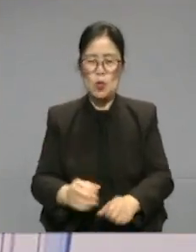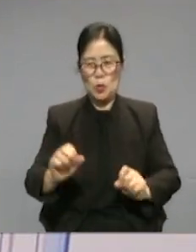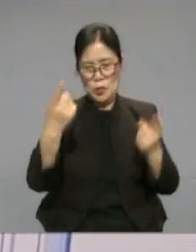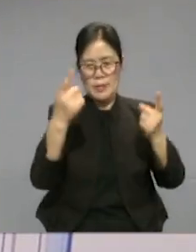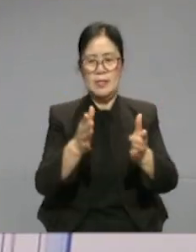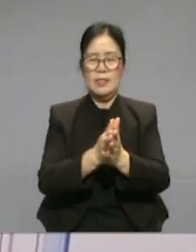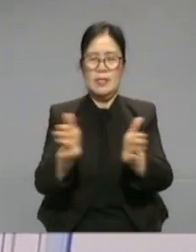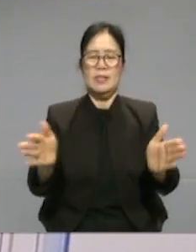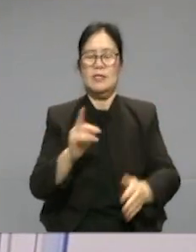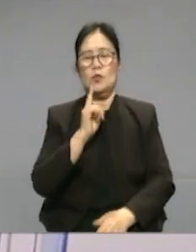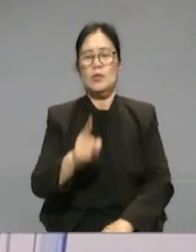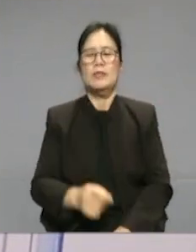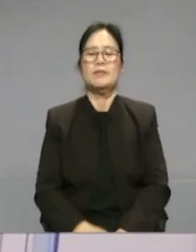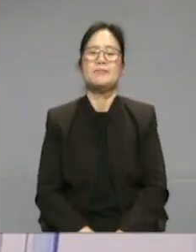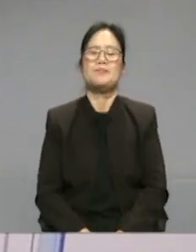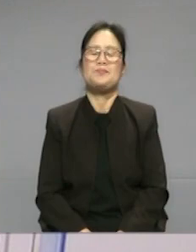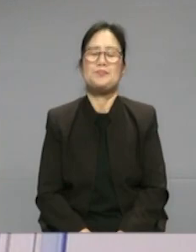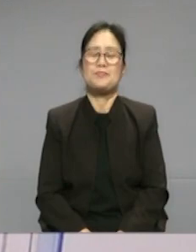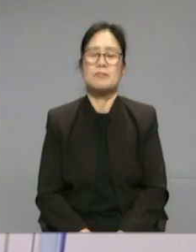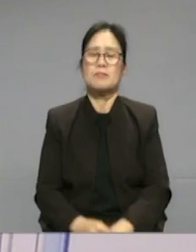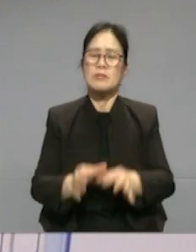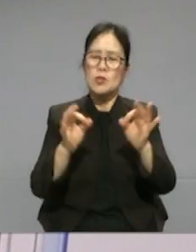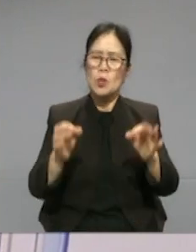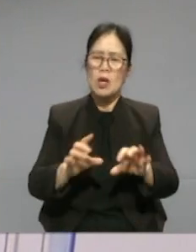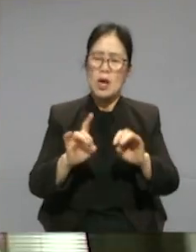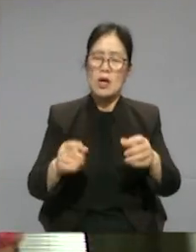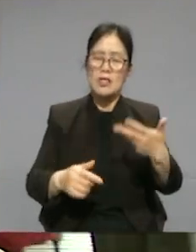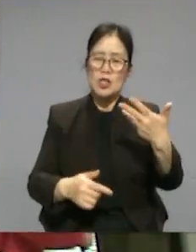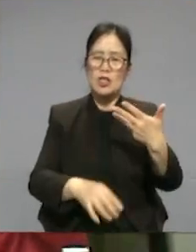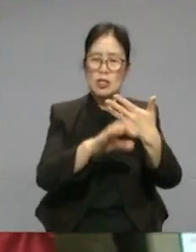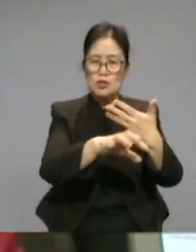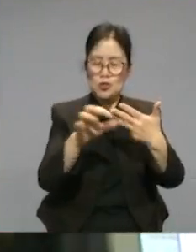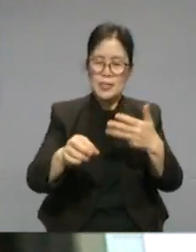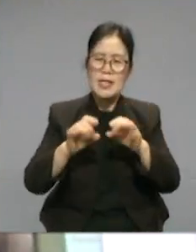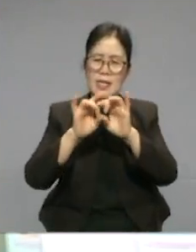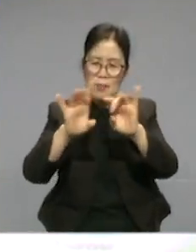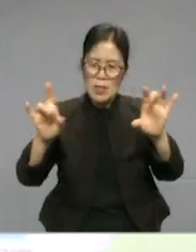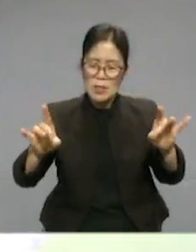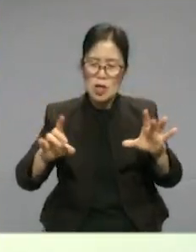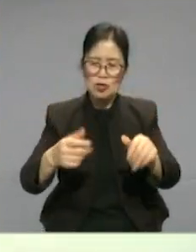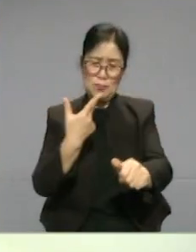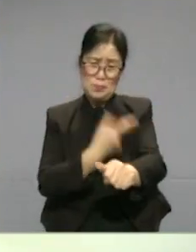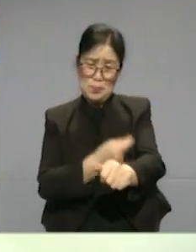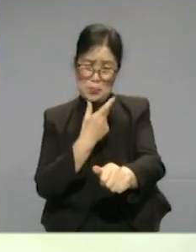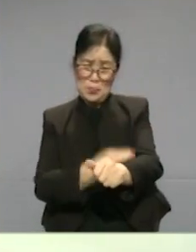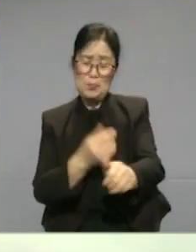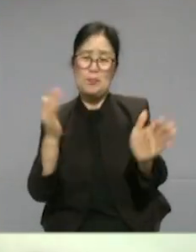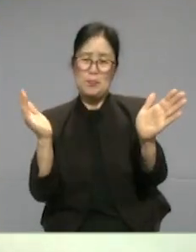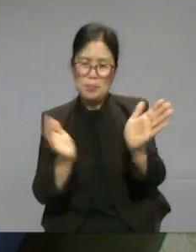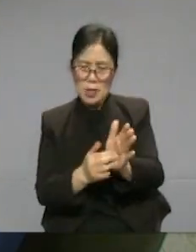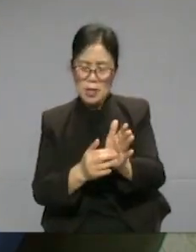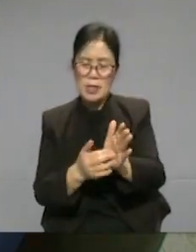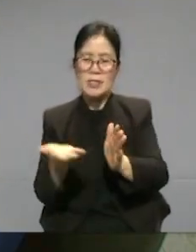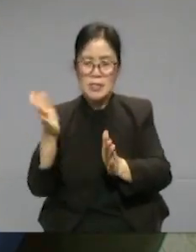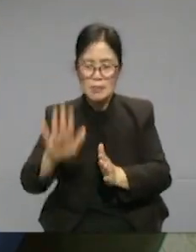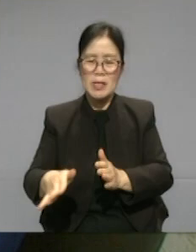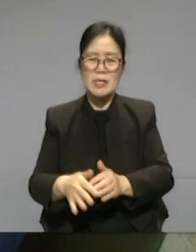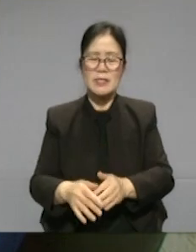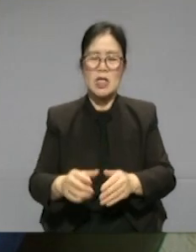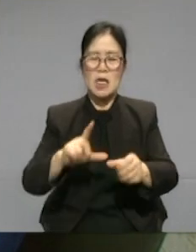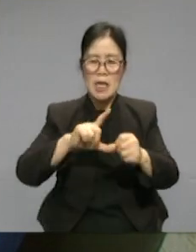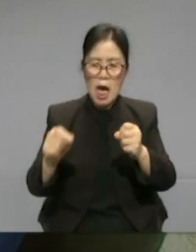시작한다고 밝혔습니다 그동안 각 여덟 개 군구의 개별적으로 이루어지던 대상포진 예방 접종 사업이